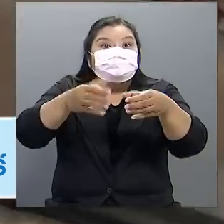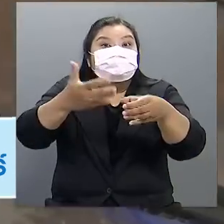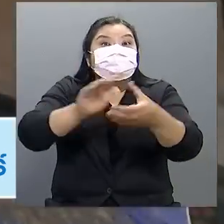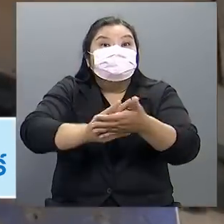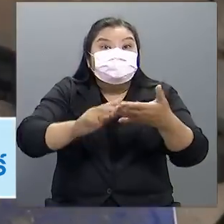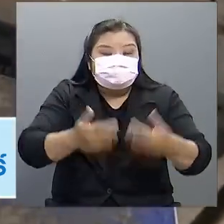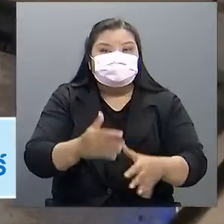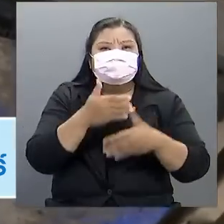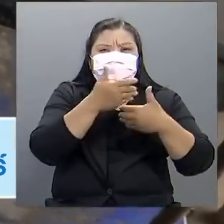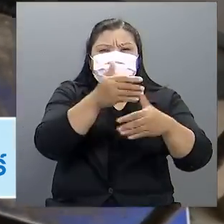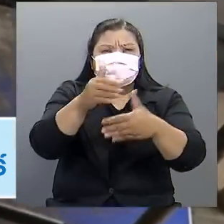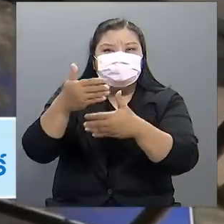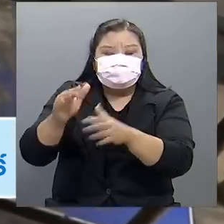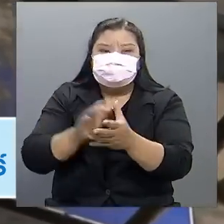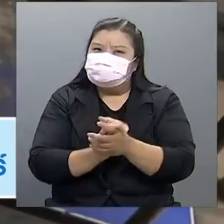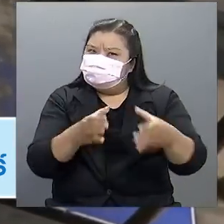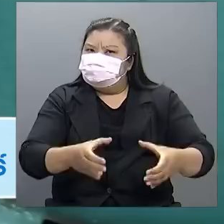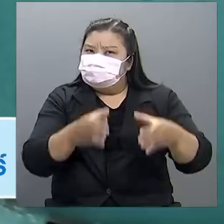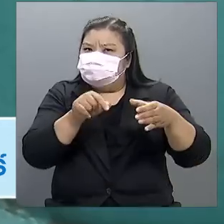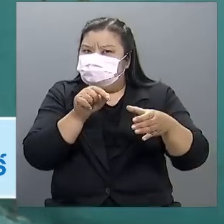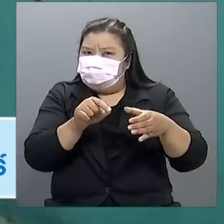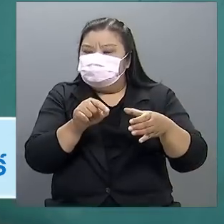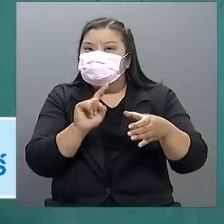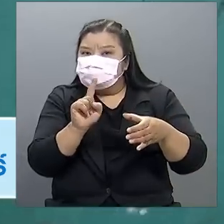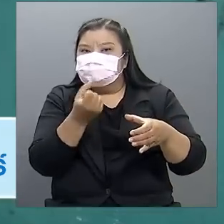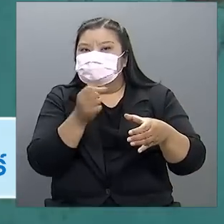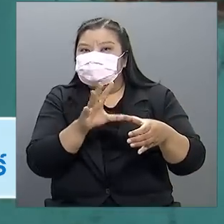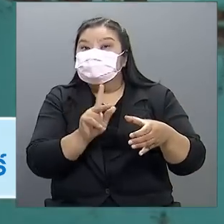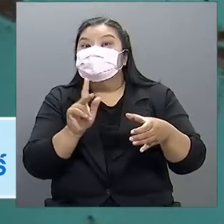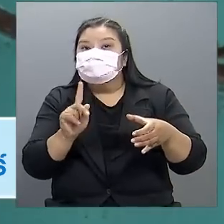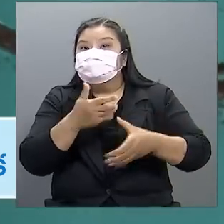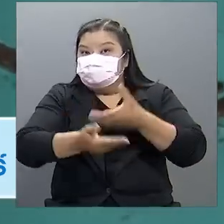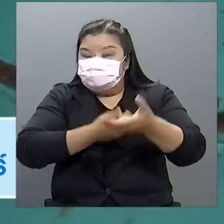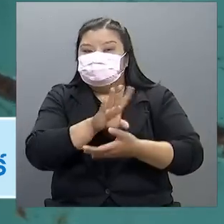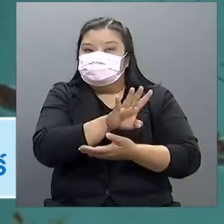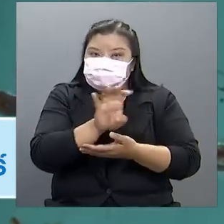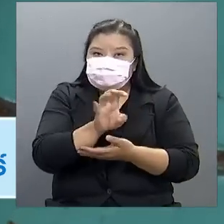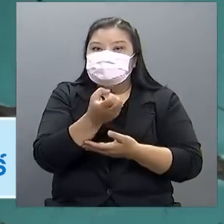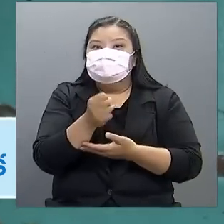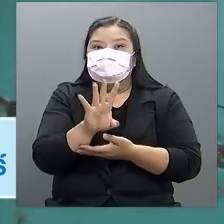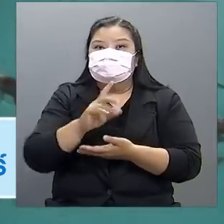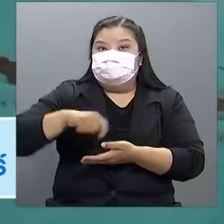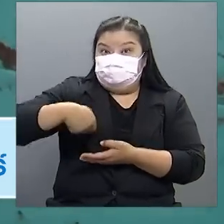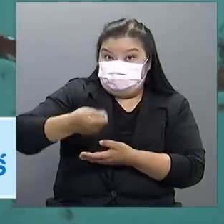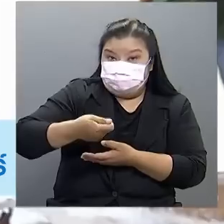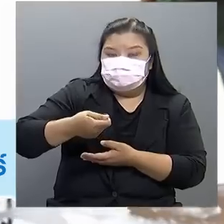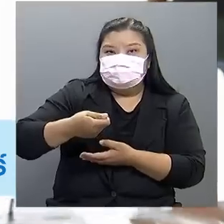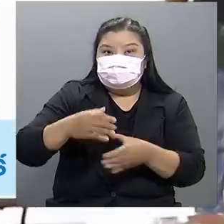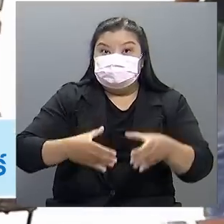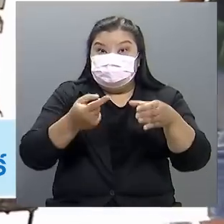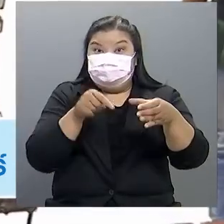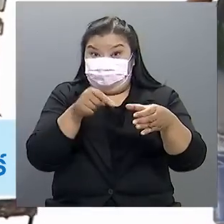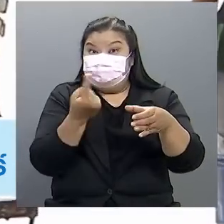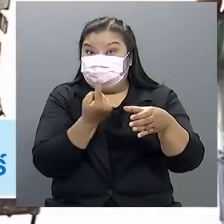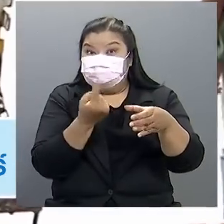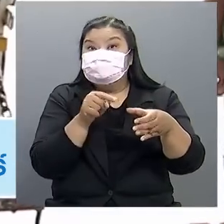ถัง 15 กิโลกรัมคายปรีกราคา 400-415 บาทต่ถังมันก็ราคาสงขอยู่แล้วจำ